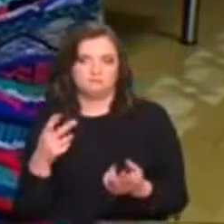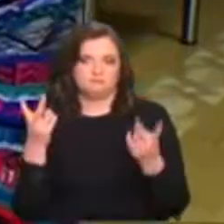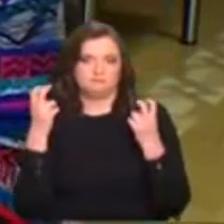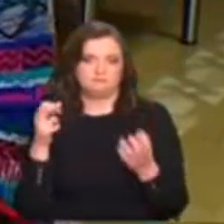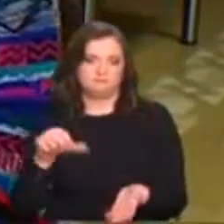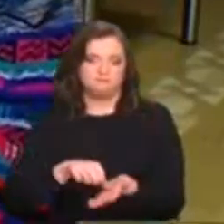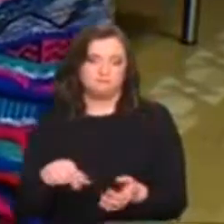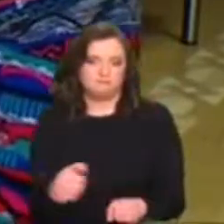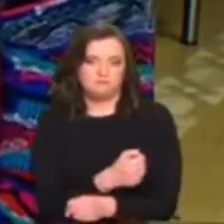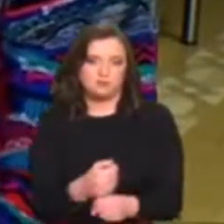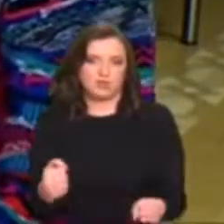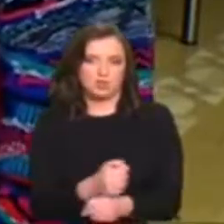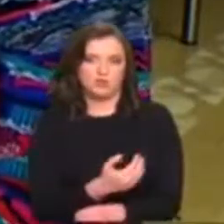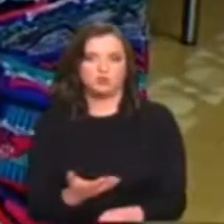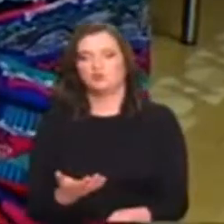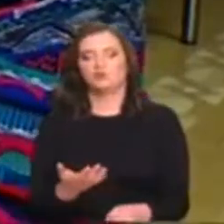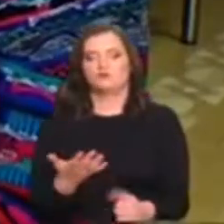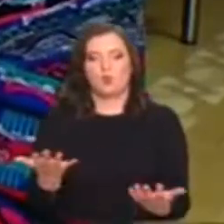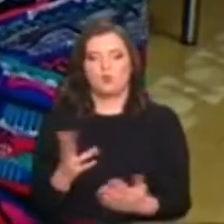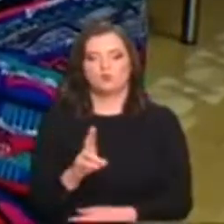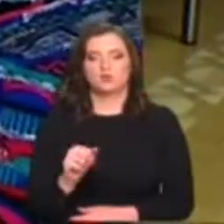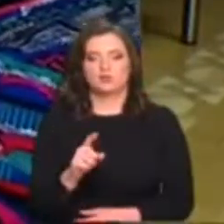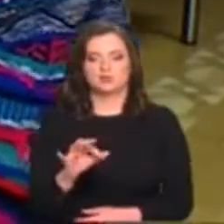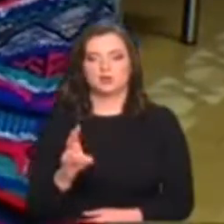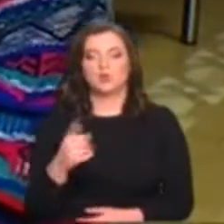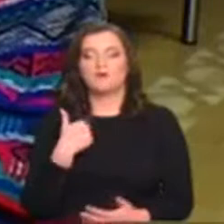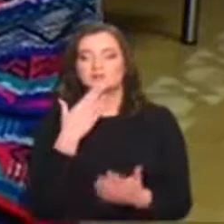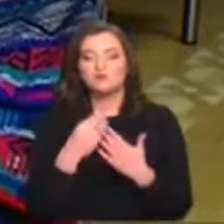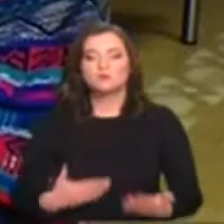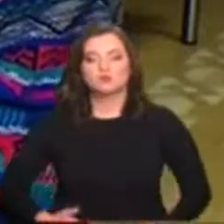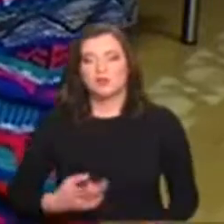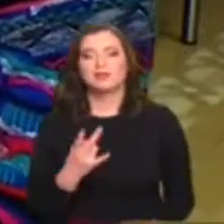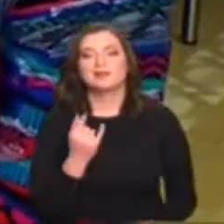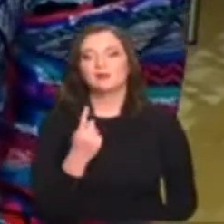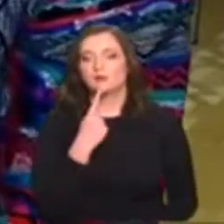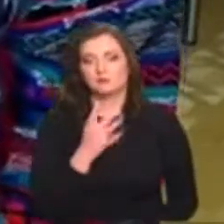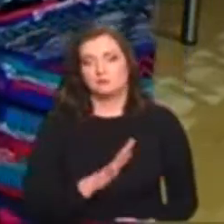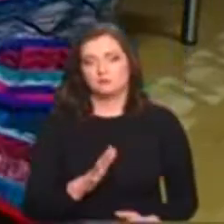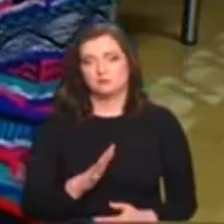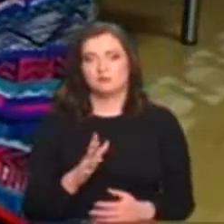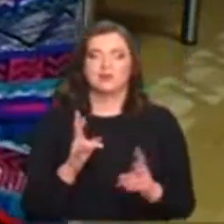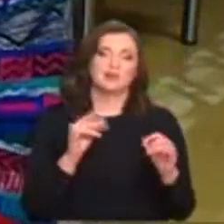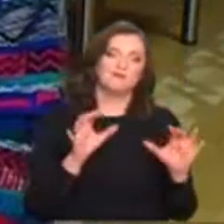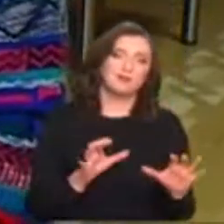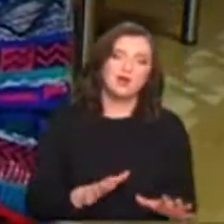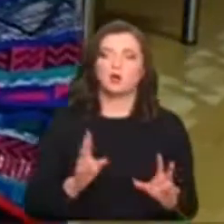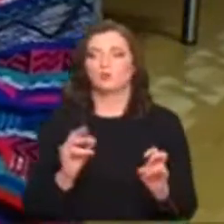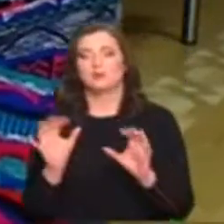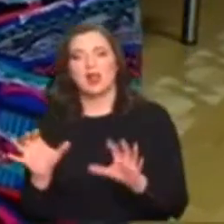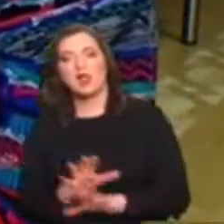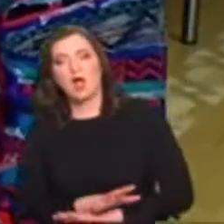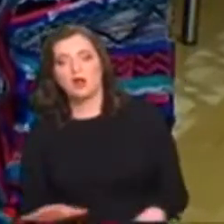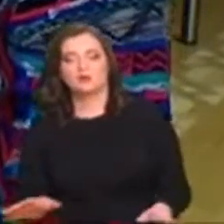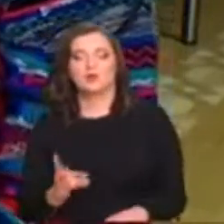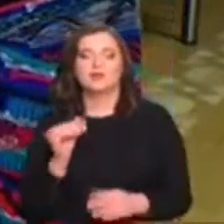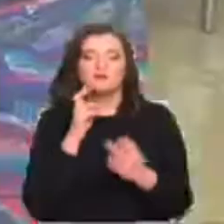тією бійкою в якомусь казино. Я в своєму житті жодного разу не грав в казино. Ні в легальному, ні в нелегальному, ні в